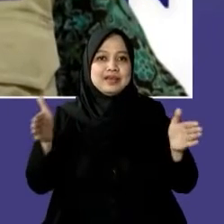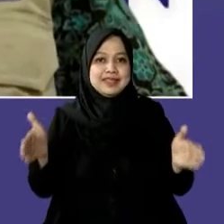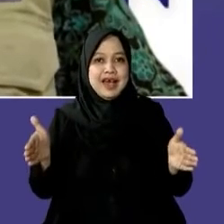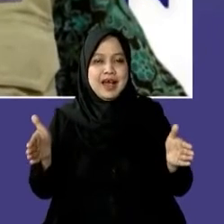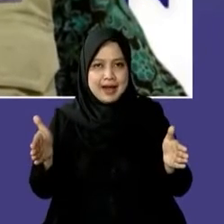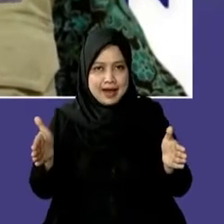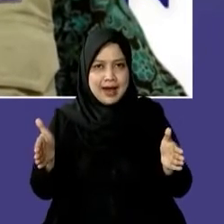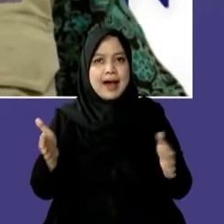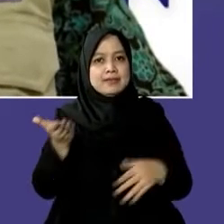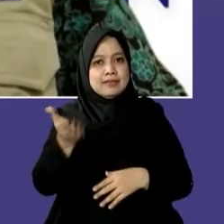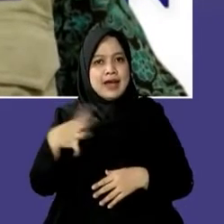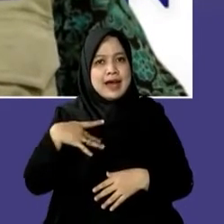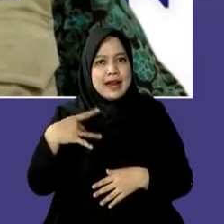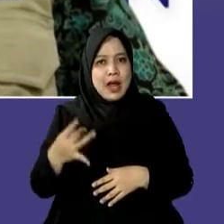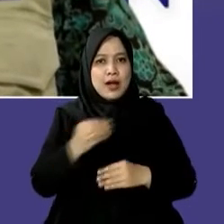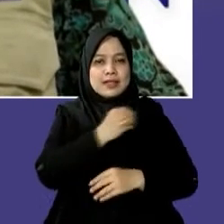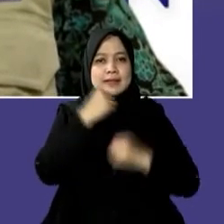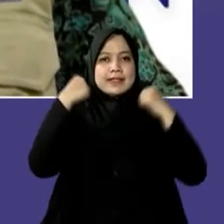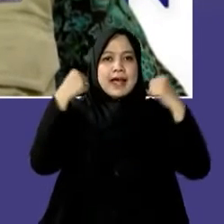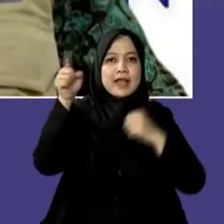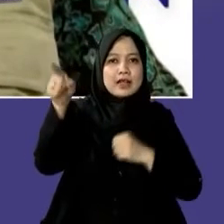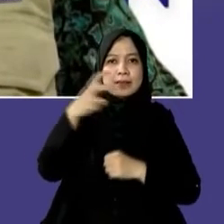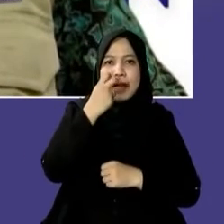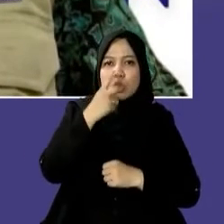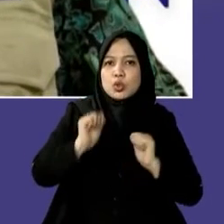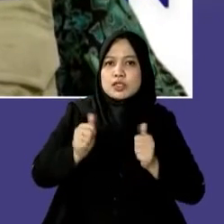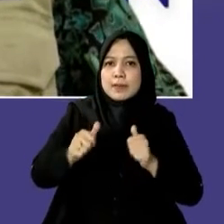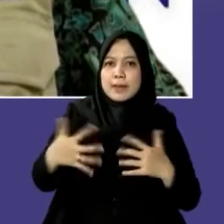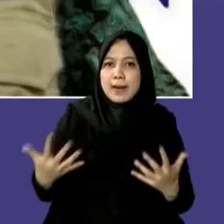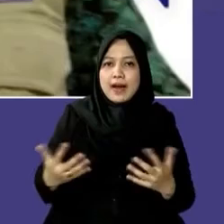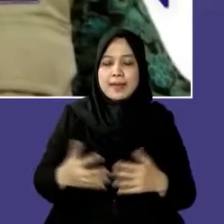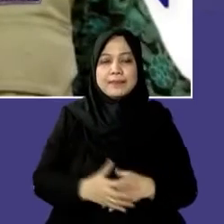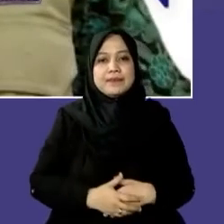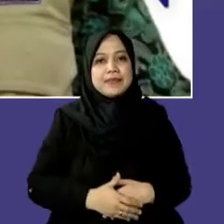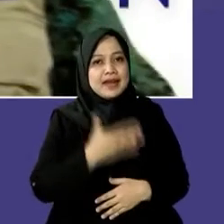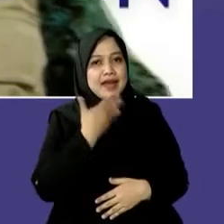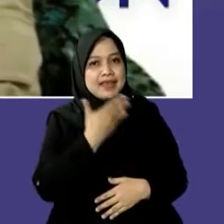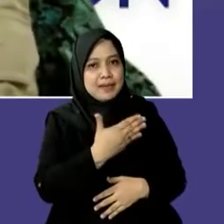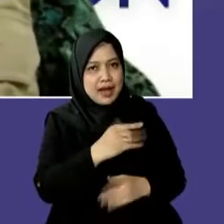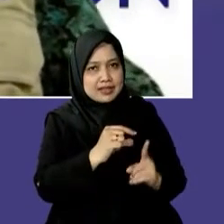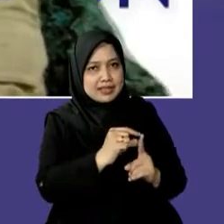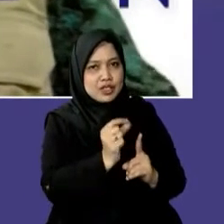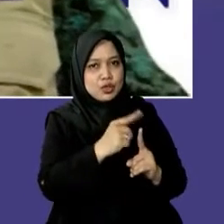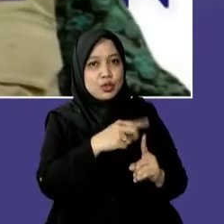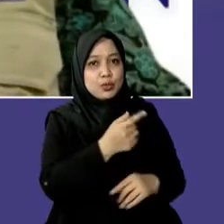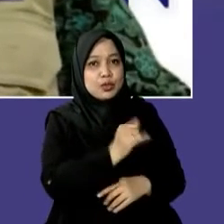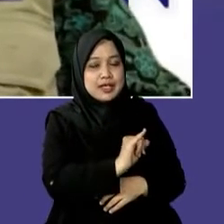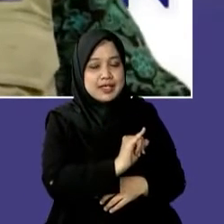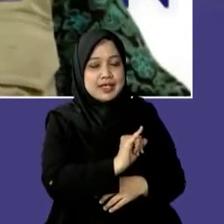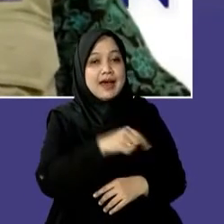yang harus dipersiapkan oleh relawan kesehatan disana ya Terima kasih Putri lebih